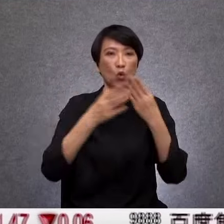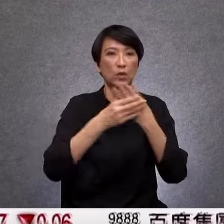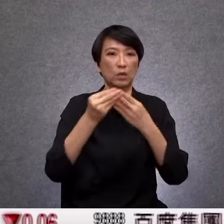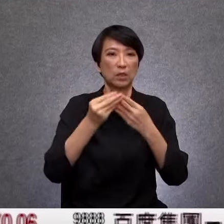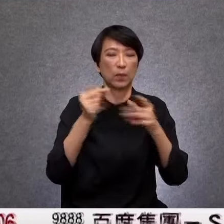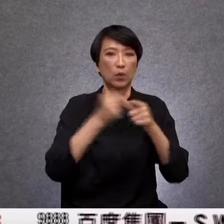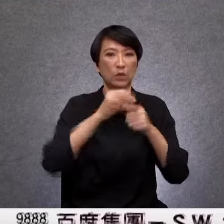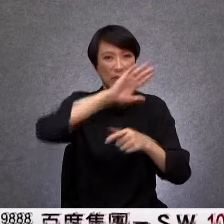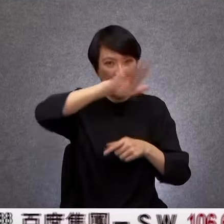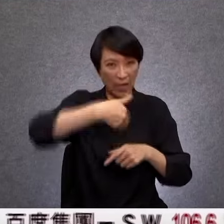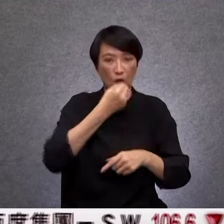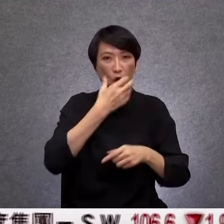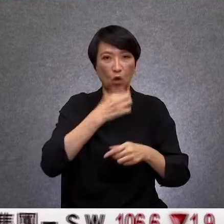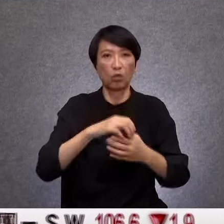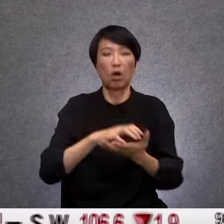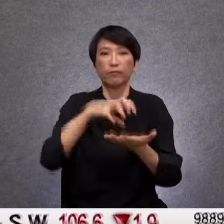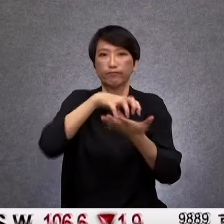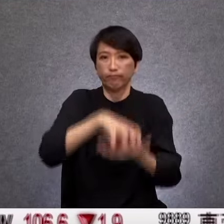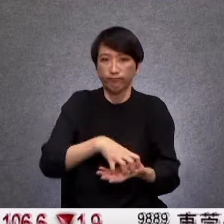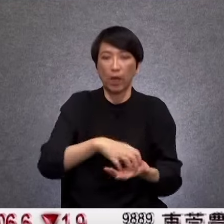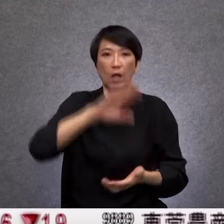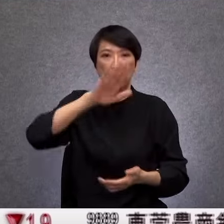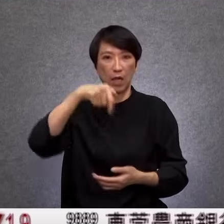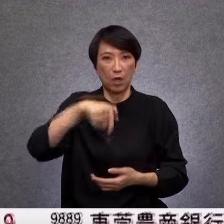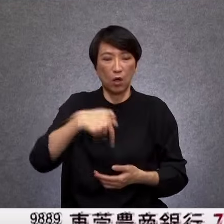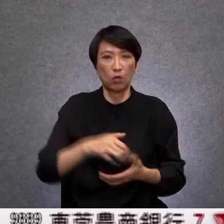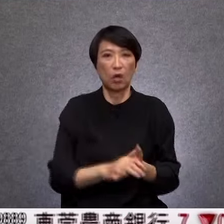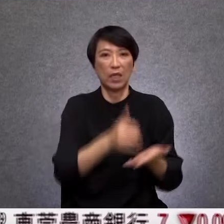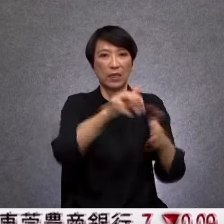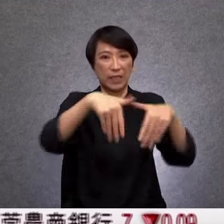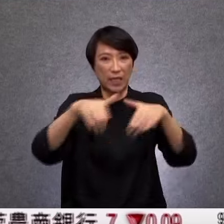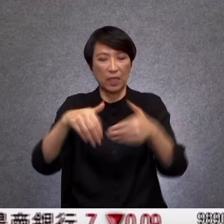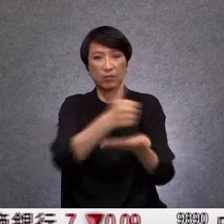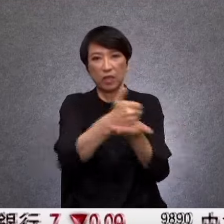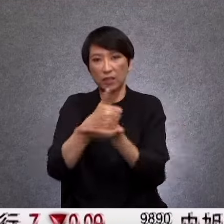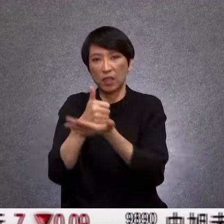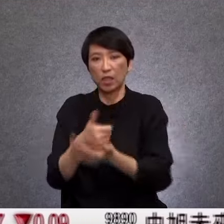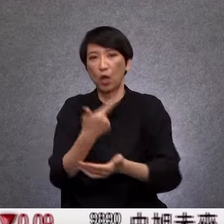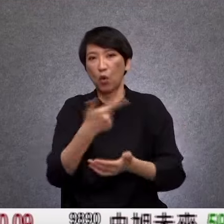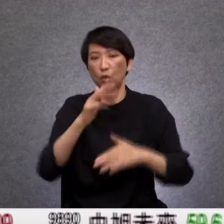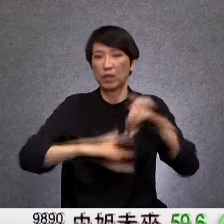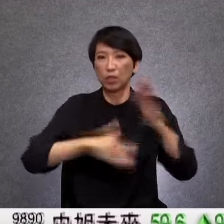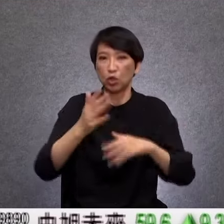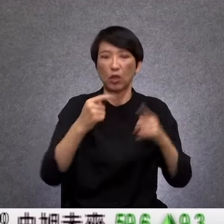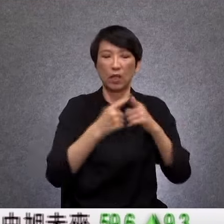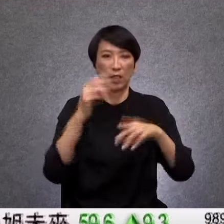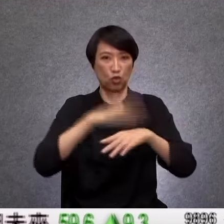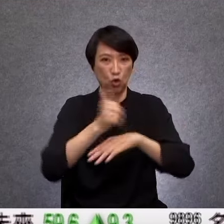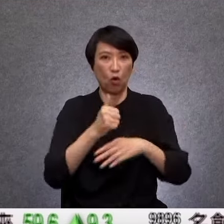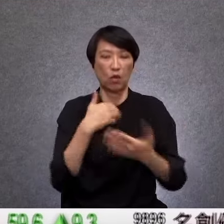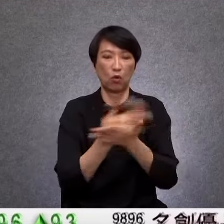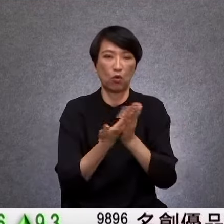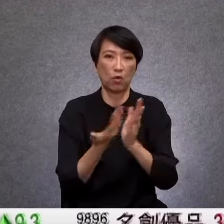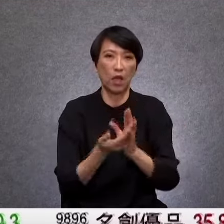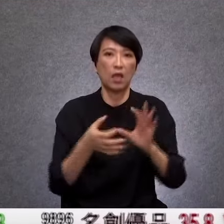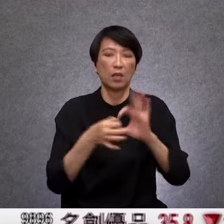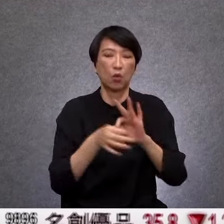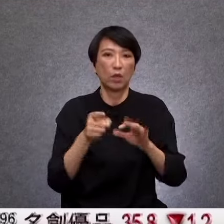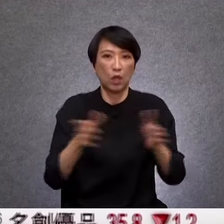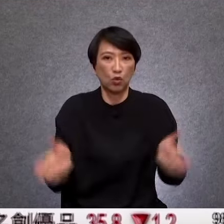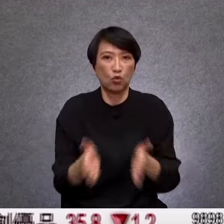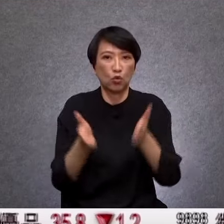一啲新型工業嘅企業落户喺香港。當佢落户落嚟喺呢度招聘好多人。有技術